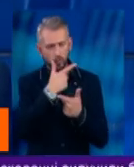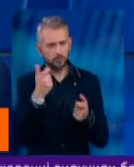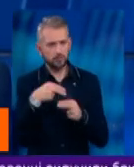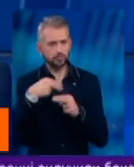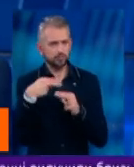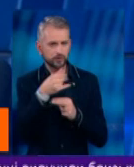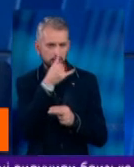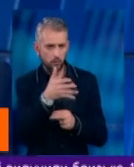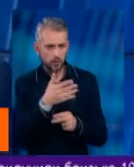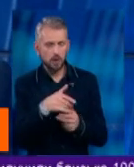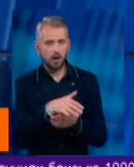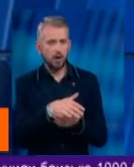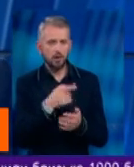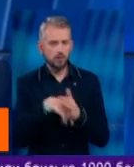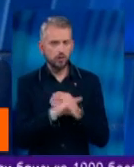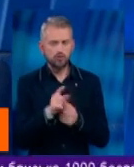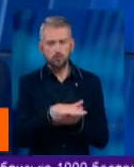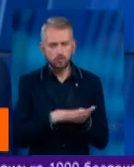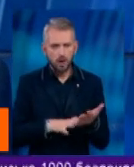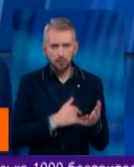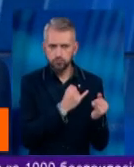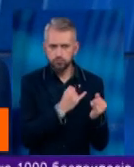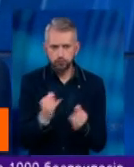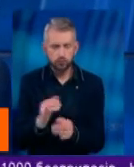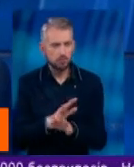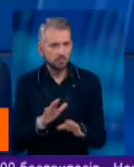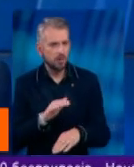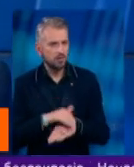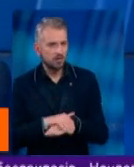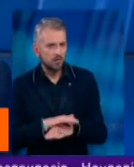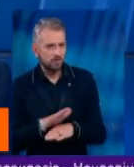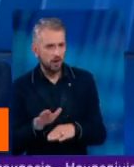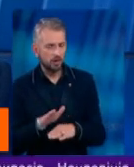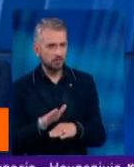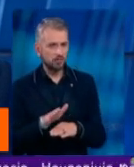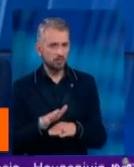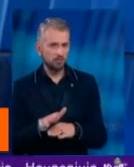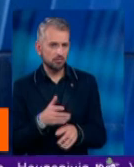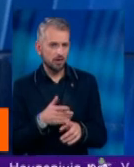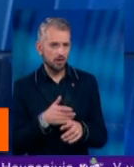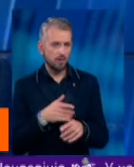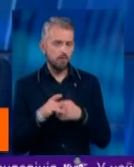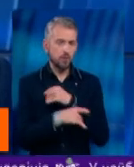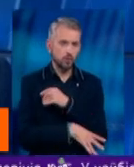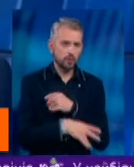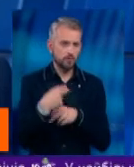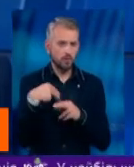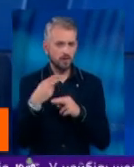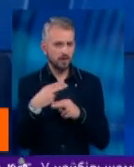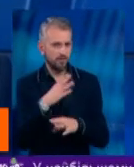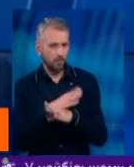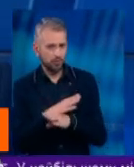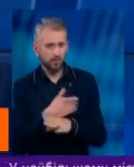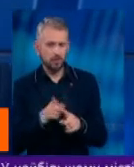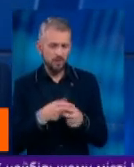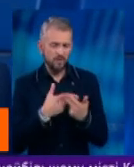не означає, що далі буде тільки погано. Важливий не факт банкрутства і дефолту, хоча це вже визнання самого себе, що я